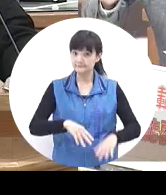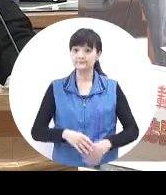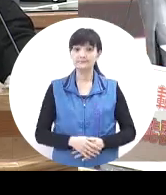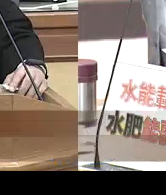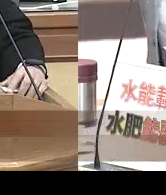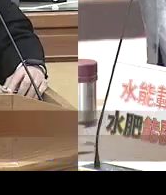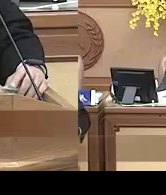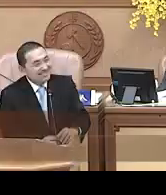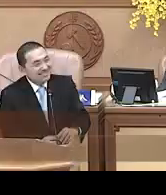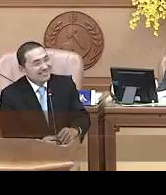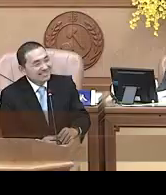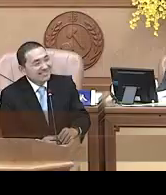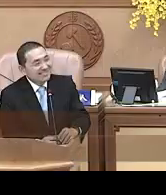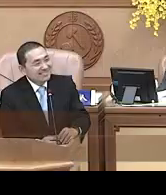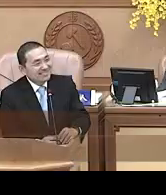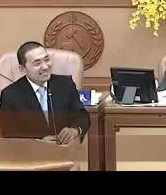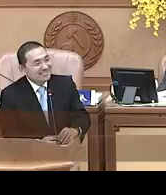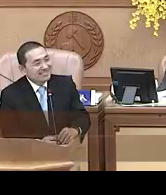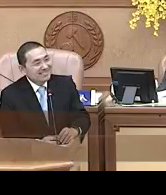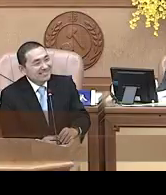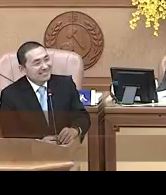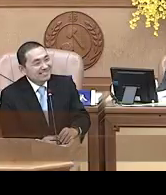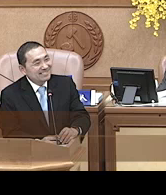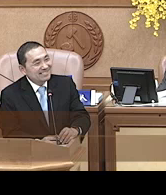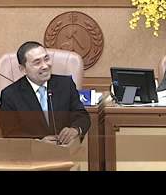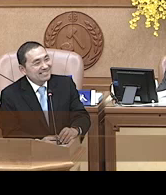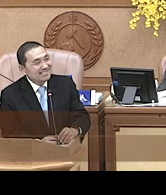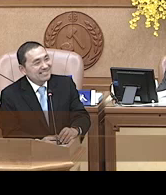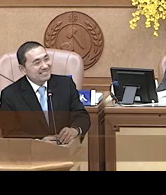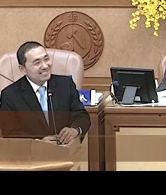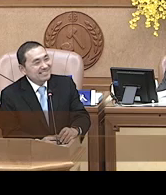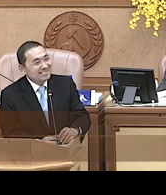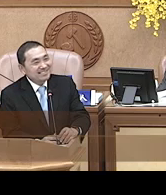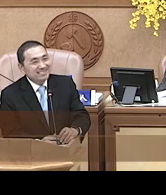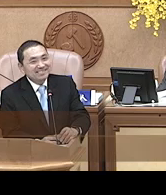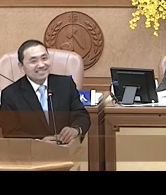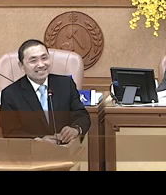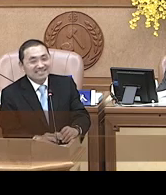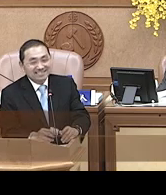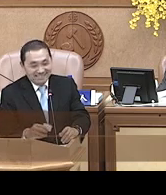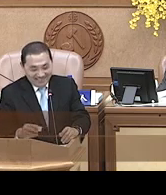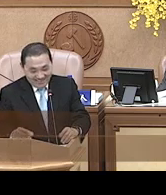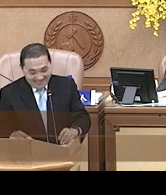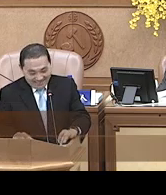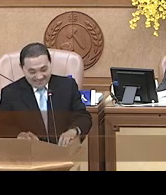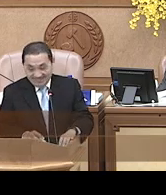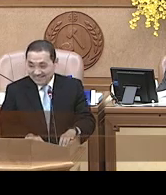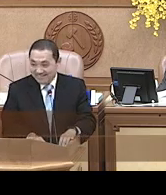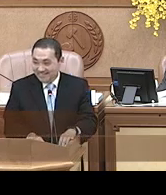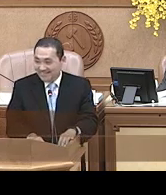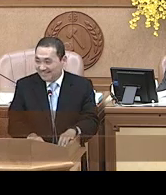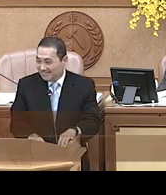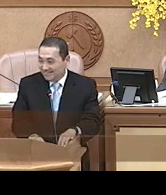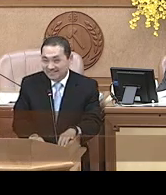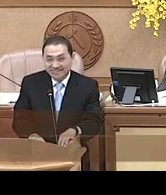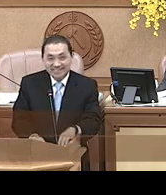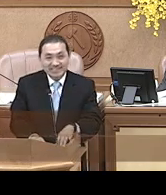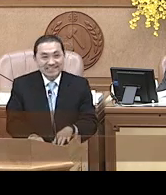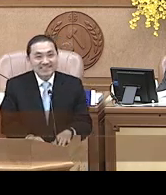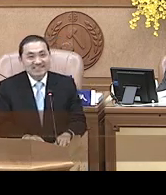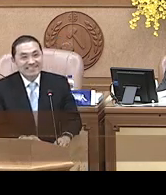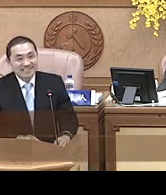好，请何伯文何议员。 部长完全到地方来开说明会。 好了，按下去。